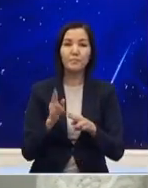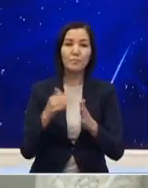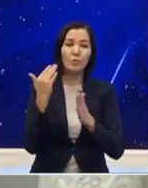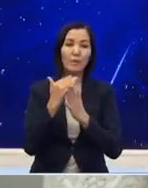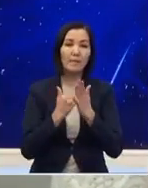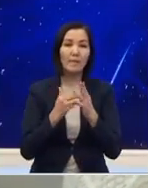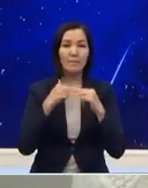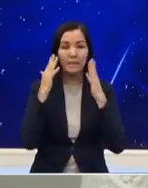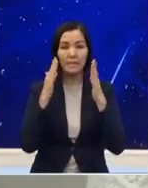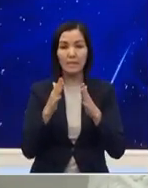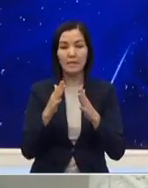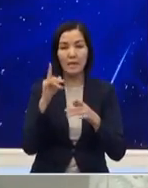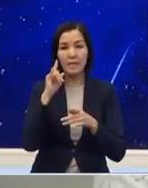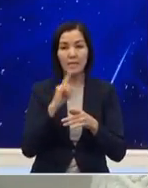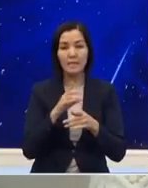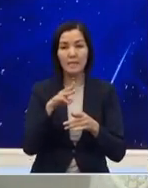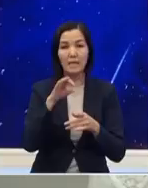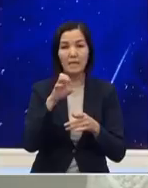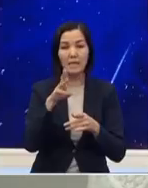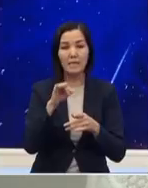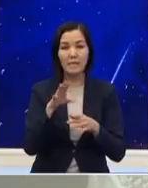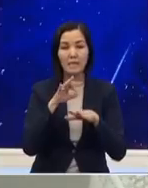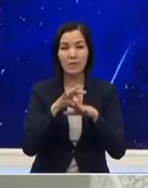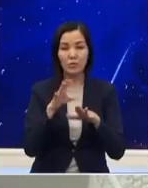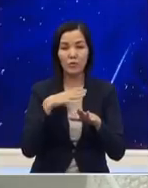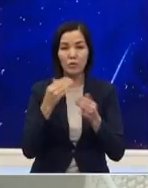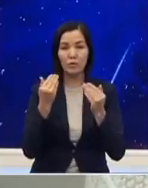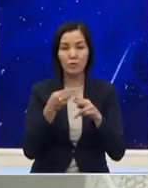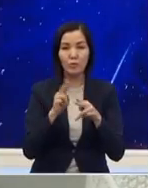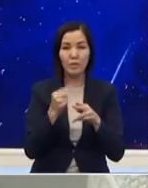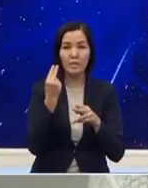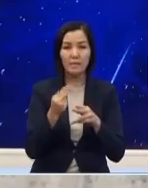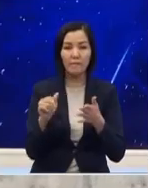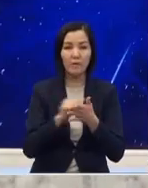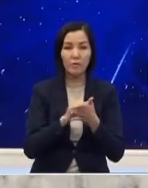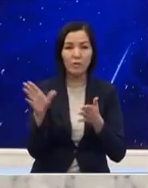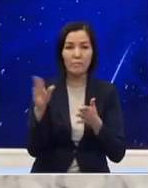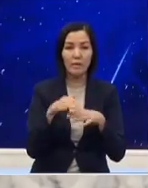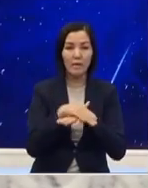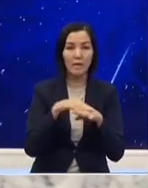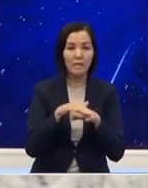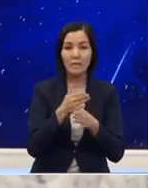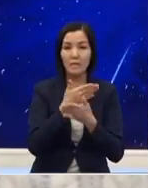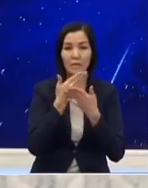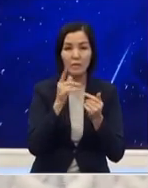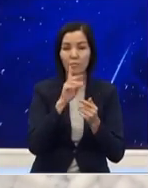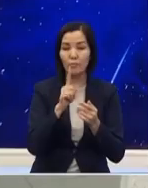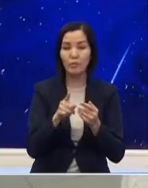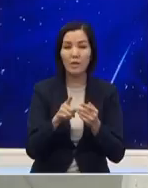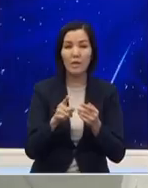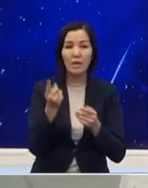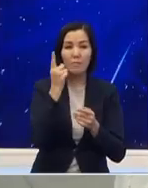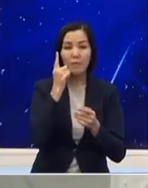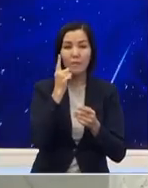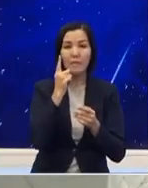бағдарламаның бір ескере кететіні елімізде тестік режимде жүргізілуде. Сондықтан цифрлық құжат барлық тұрғындарда шықпайды. Қазір мобильдік қосымшаны